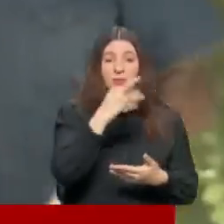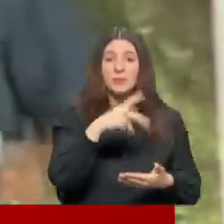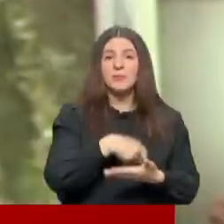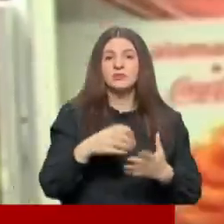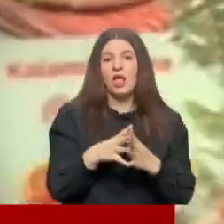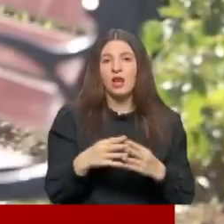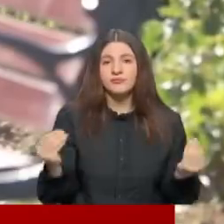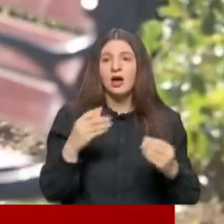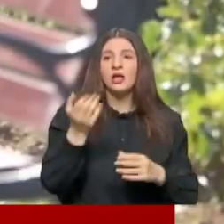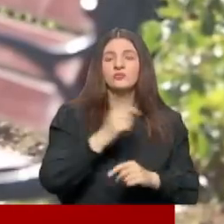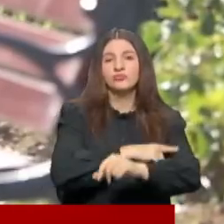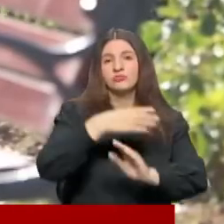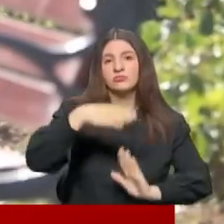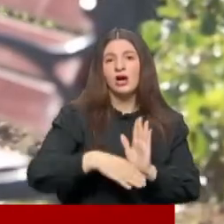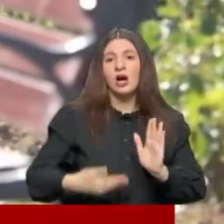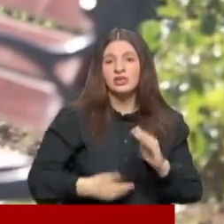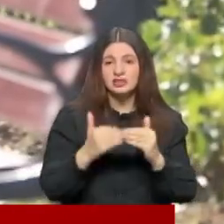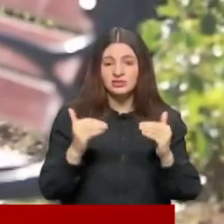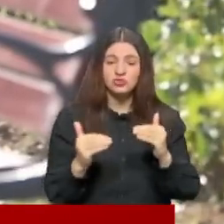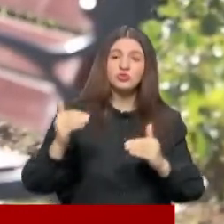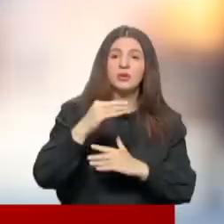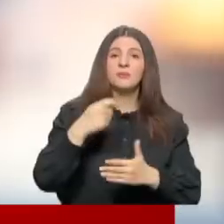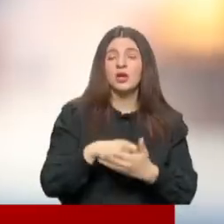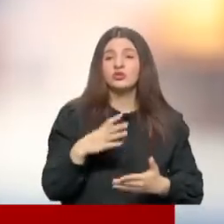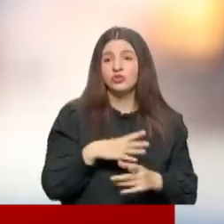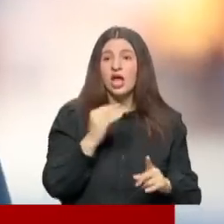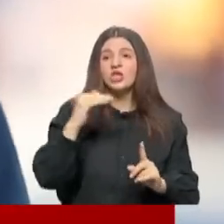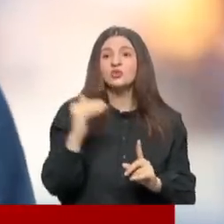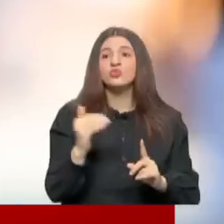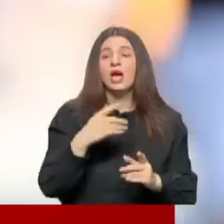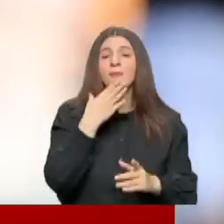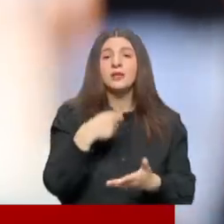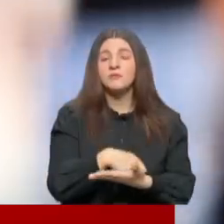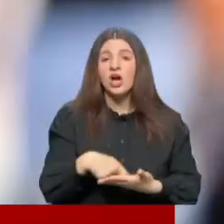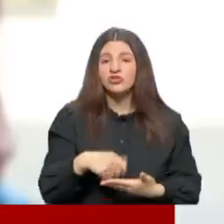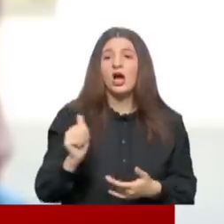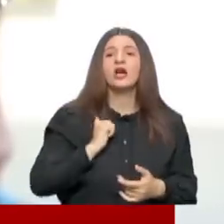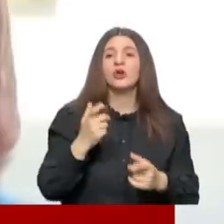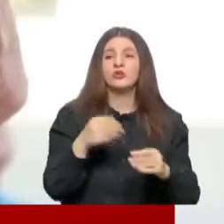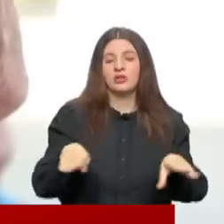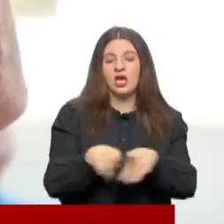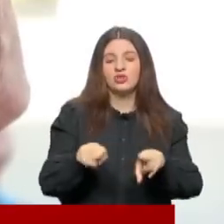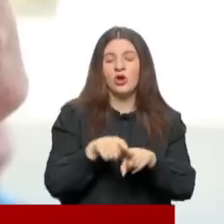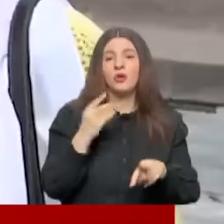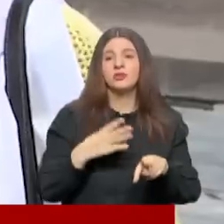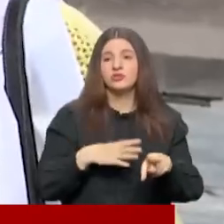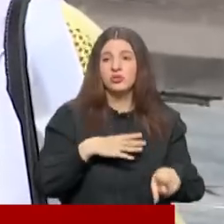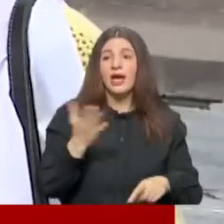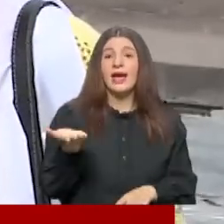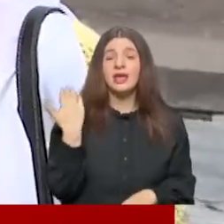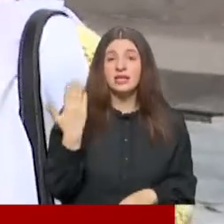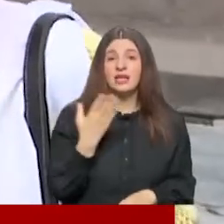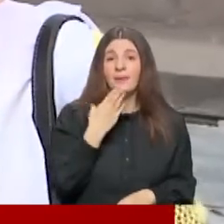Alım gücü düştü emeklinin. Açlık sınırının üzerinde maaş istiyorlar. En düşük emekli maaşının asgari ücrete eşitlenmesini.